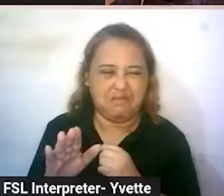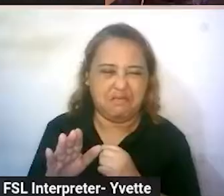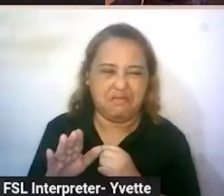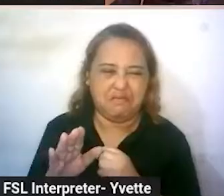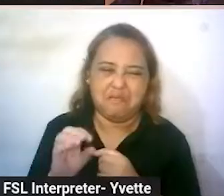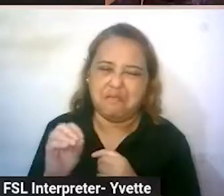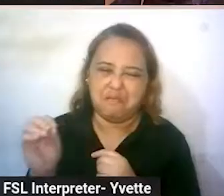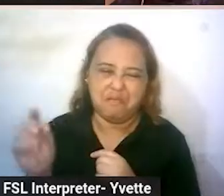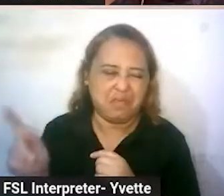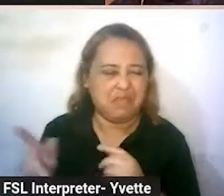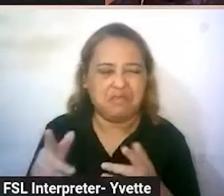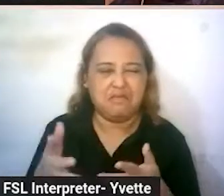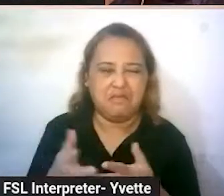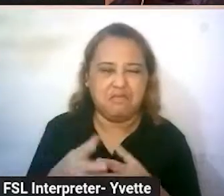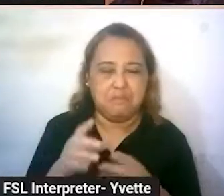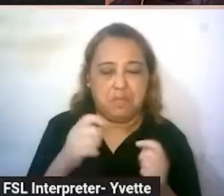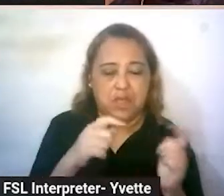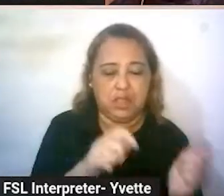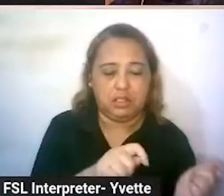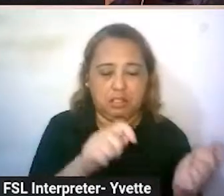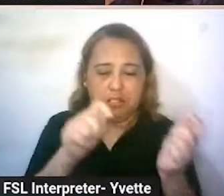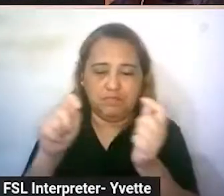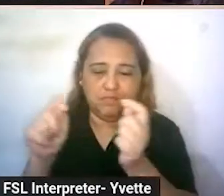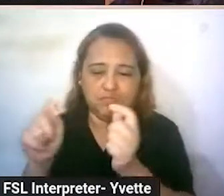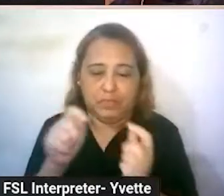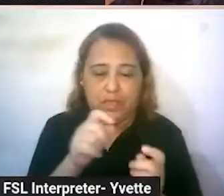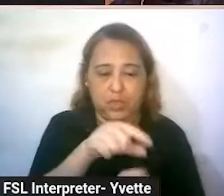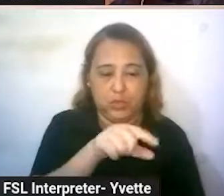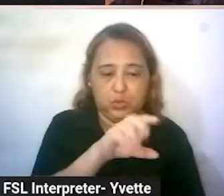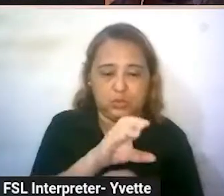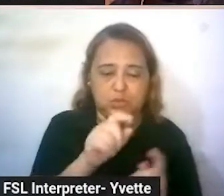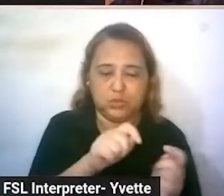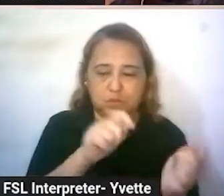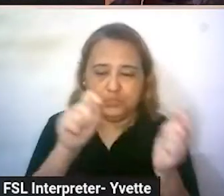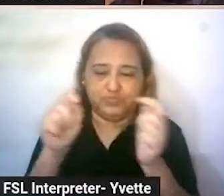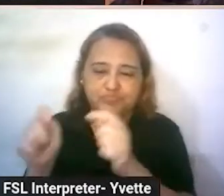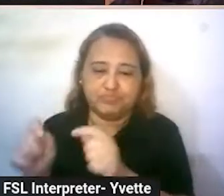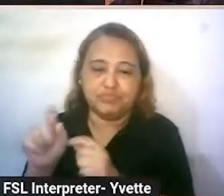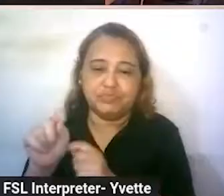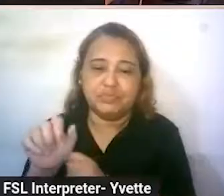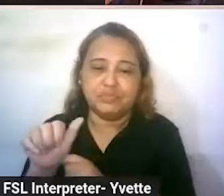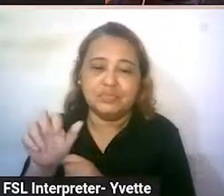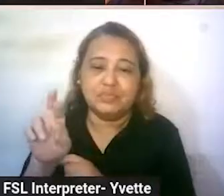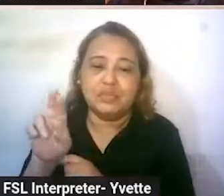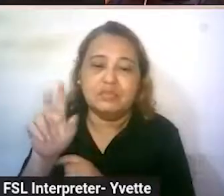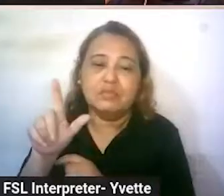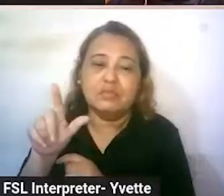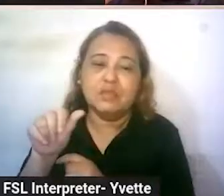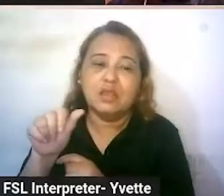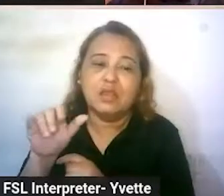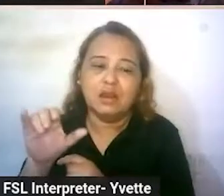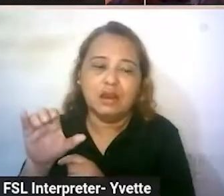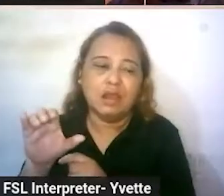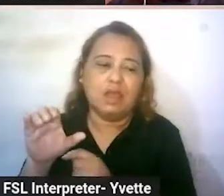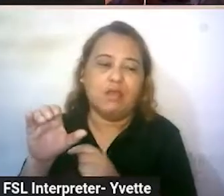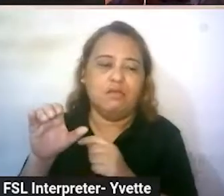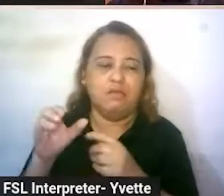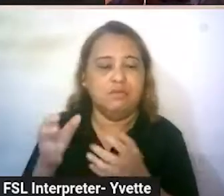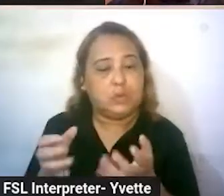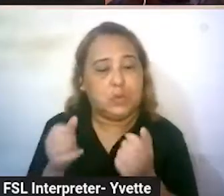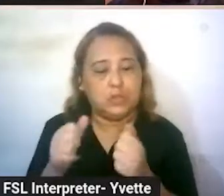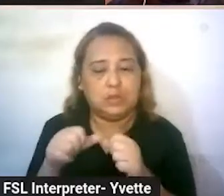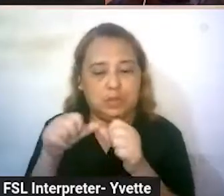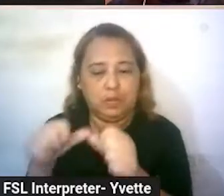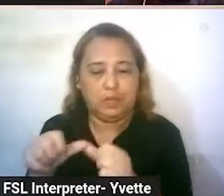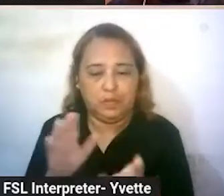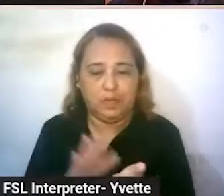I transferred from Quezon City to Tarlac to continue my studies kasi I wanted to finish my studies. So nag-enroll ako